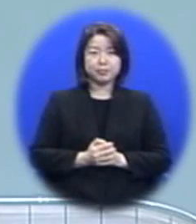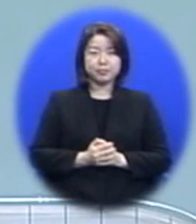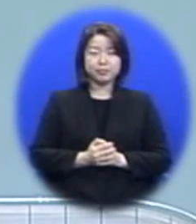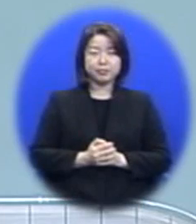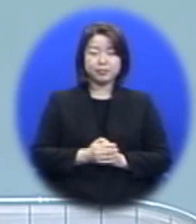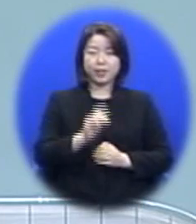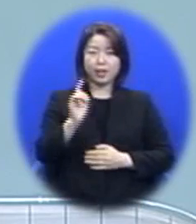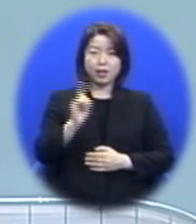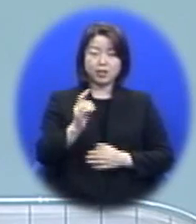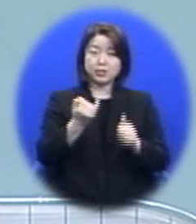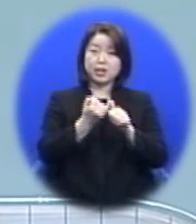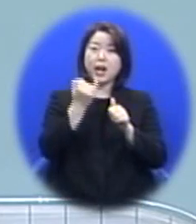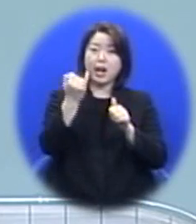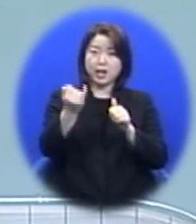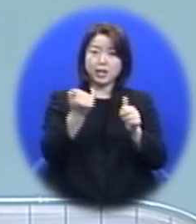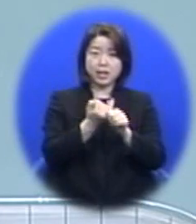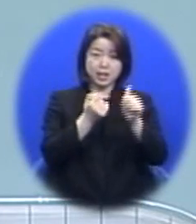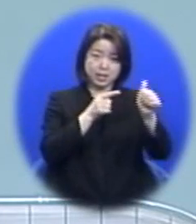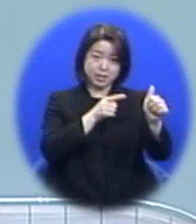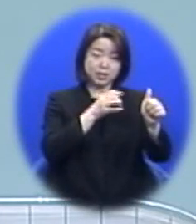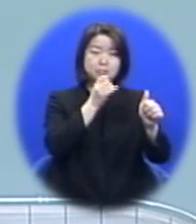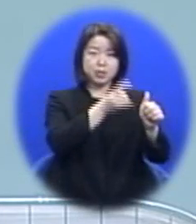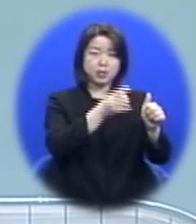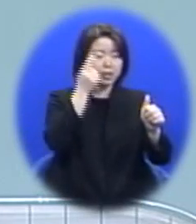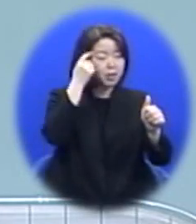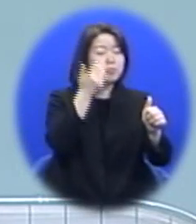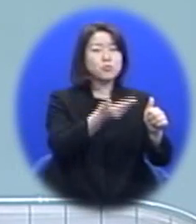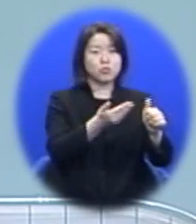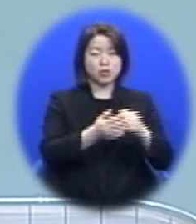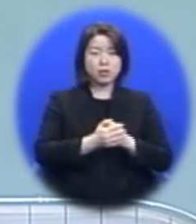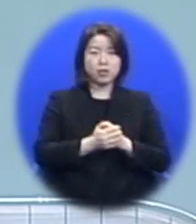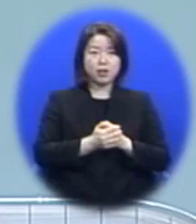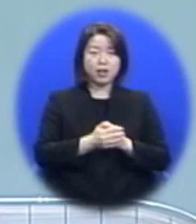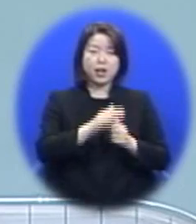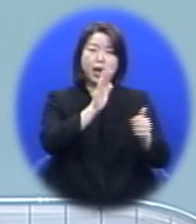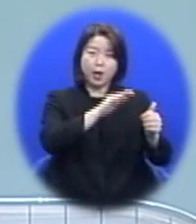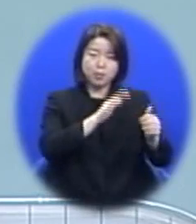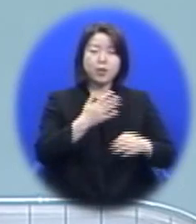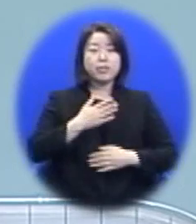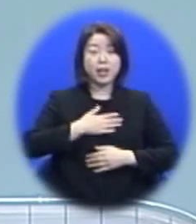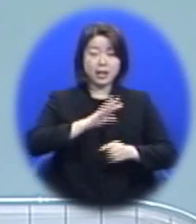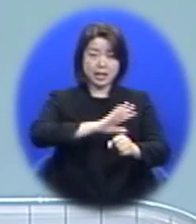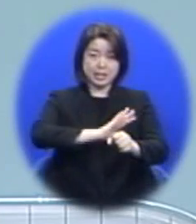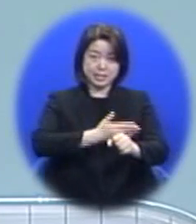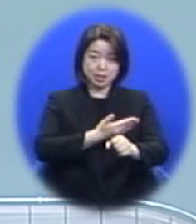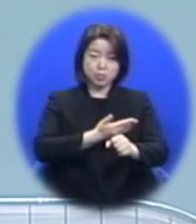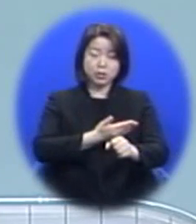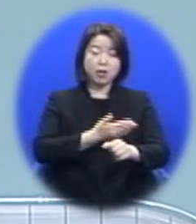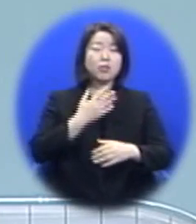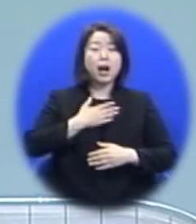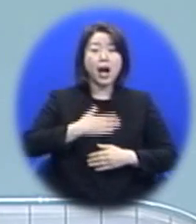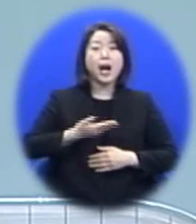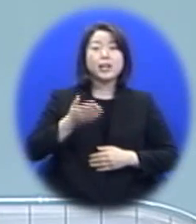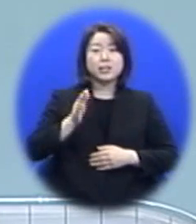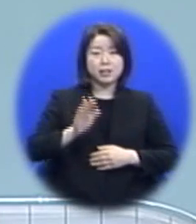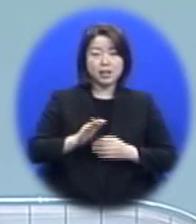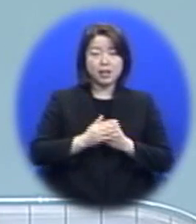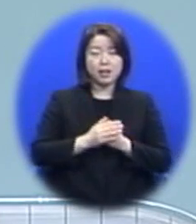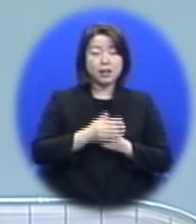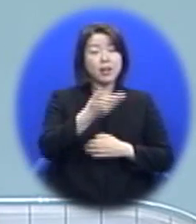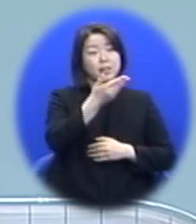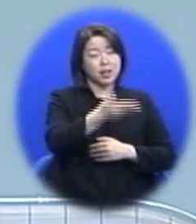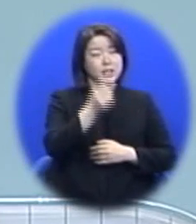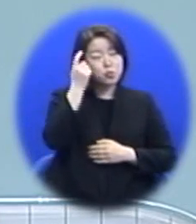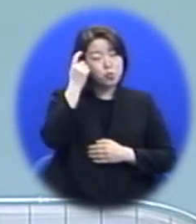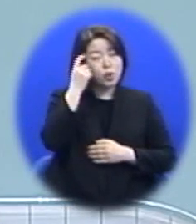어느 아내가 남편에게 물었습니다. 여보, 내가 잘못한 거 아는데 당신이 왜